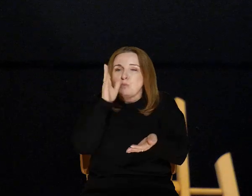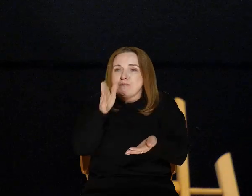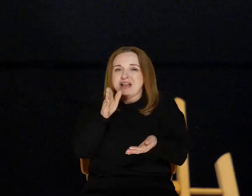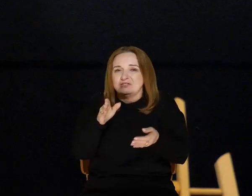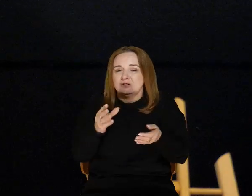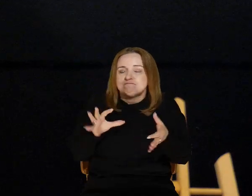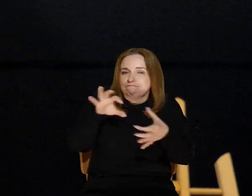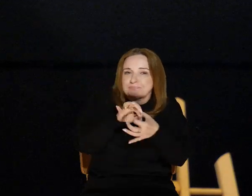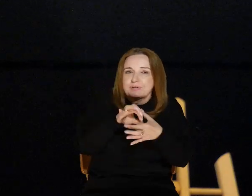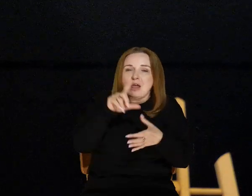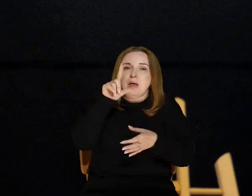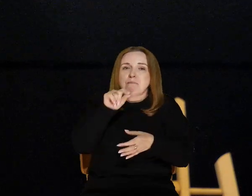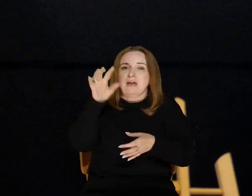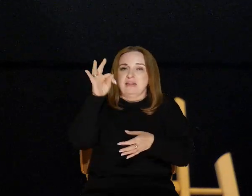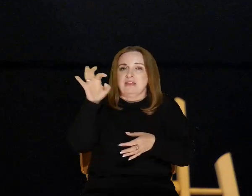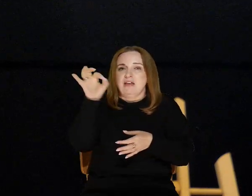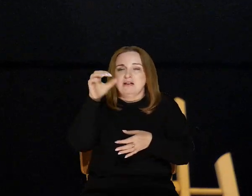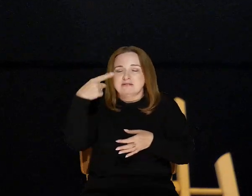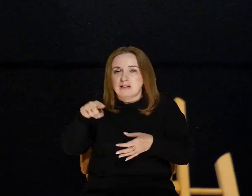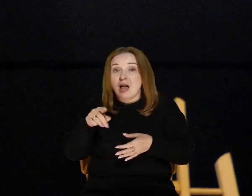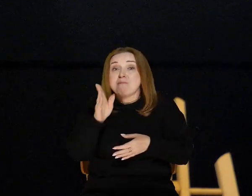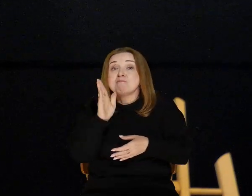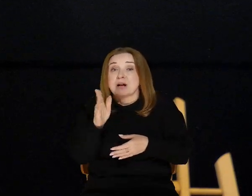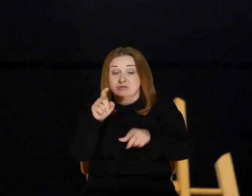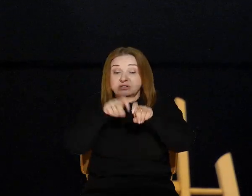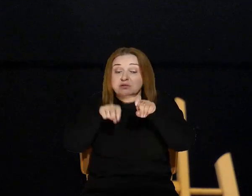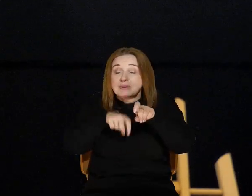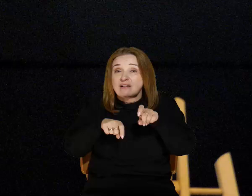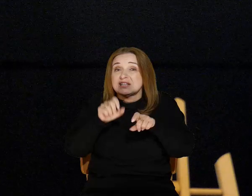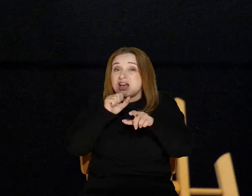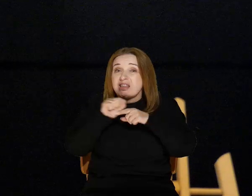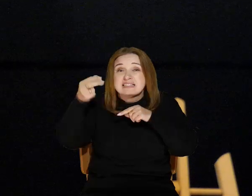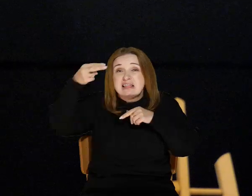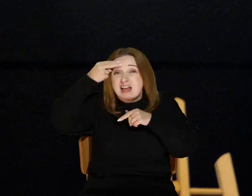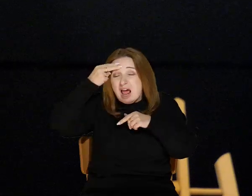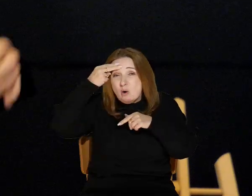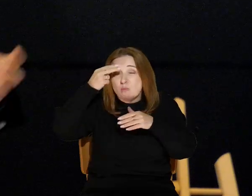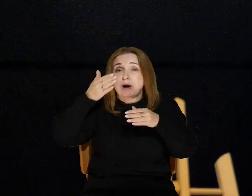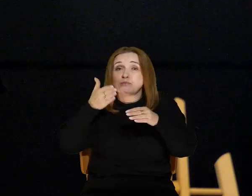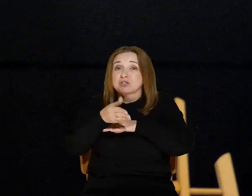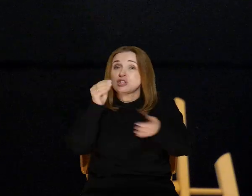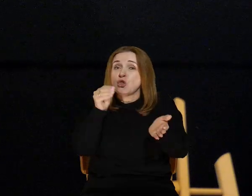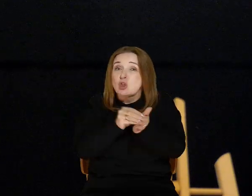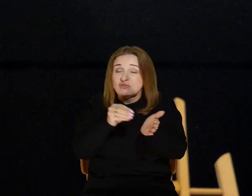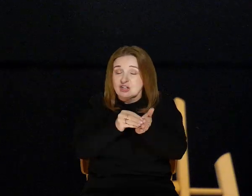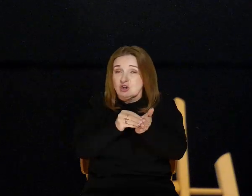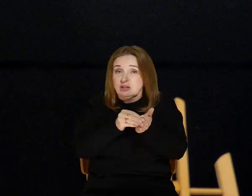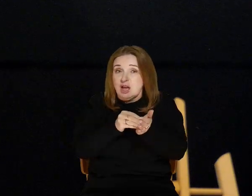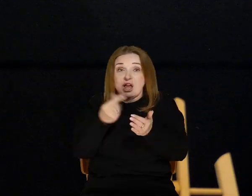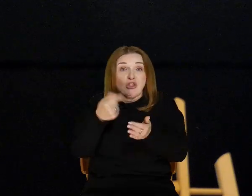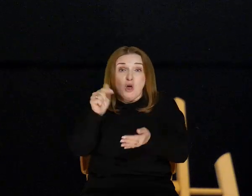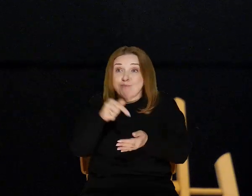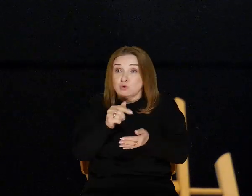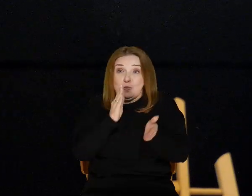PTSD, że będzie coraz więcej zwracanej uwagi na tą traumatyzację, która jest wynikiem jakichś doświadczeń już nie ludzi